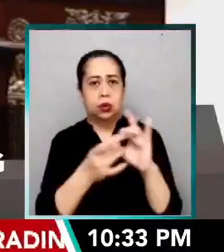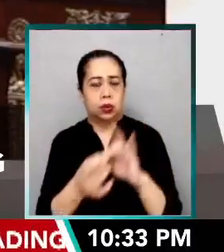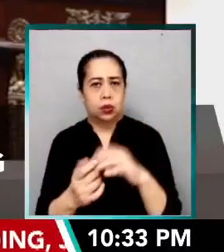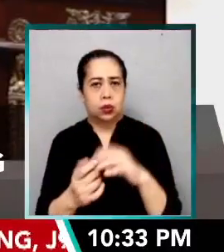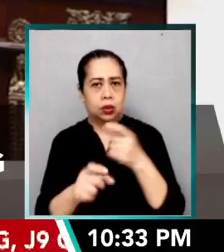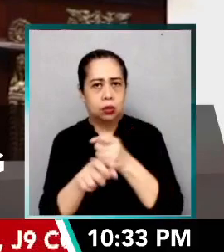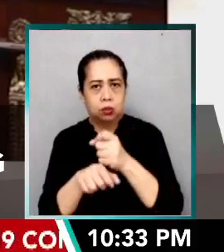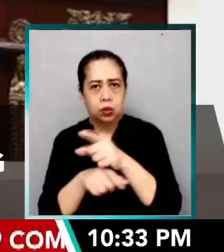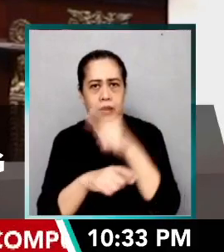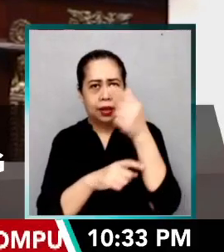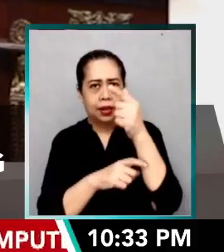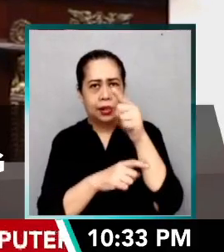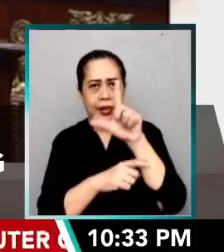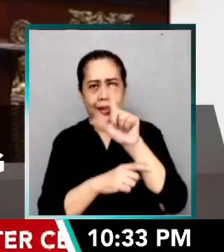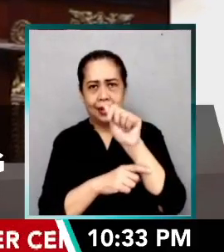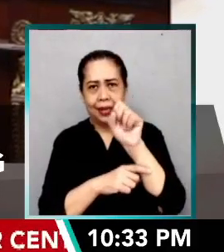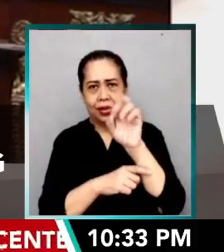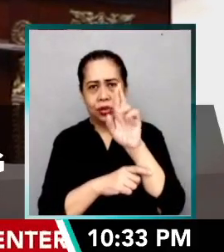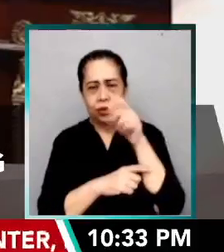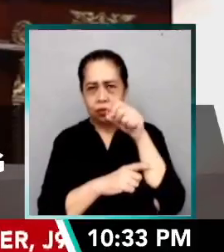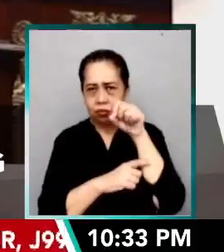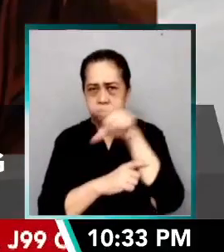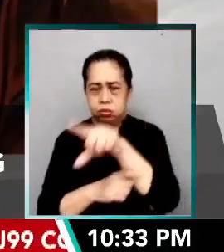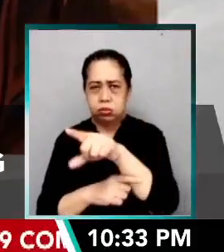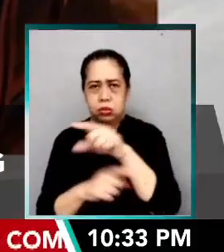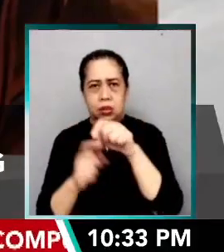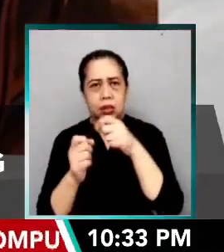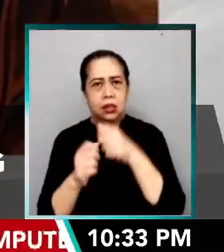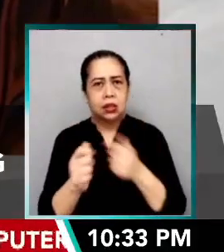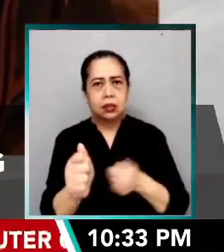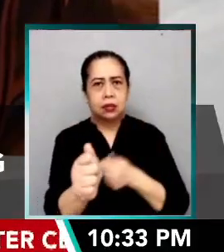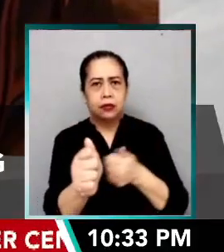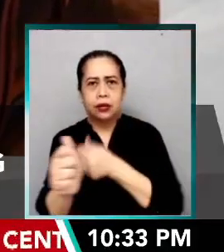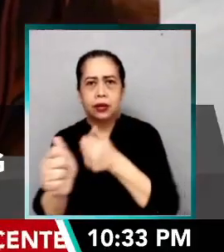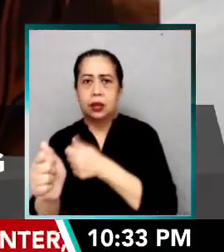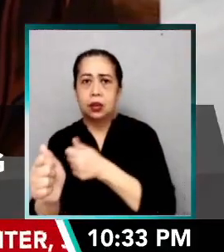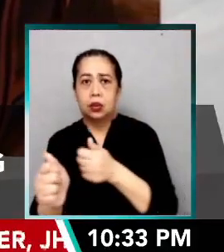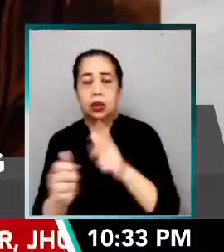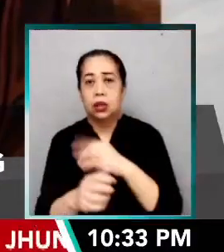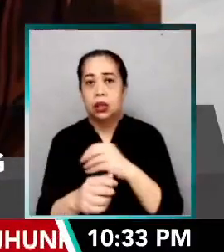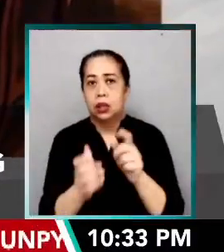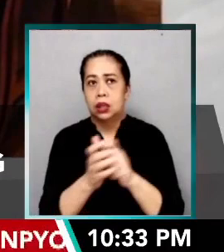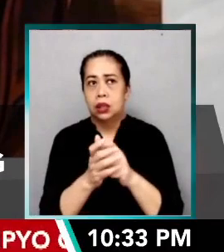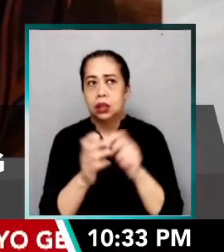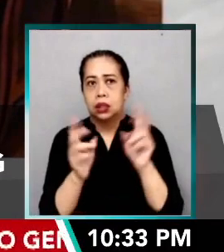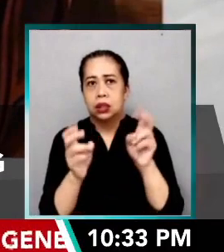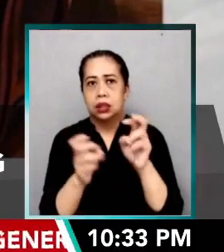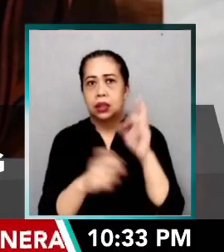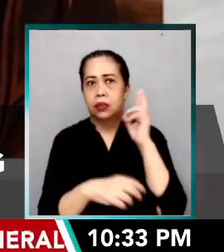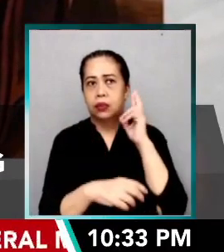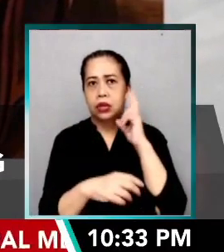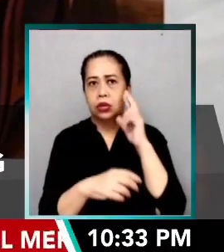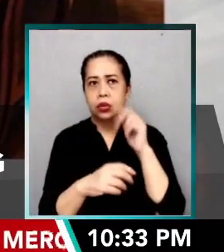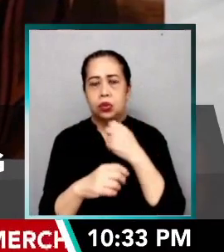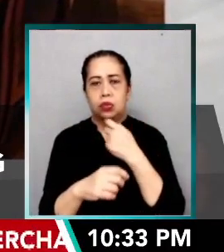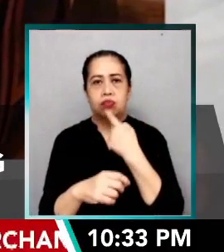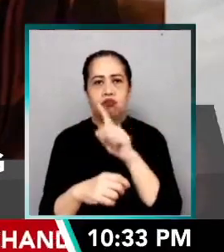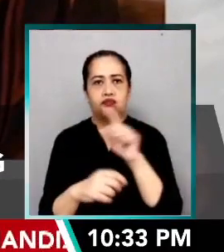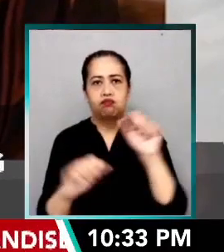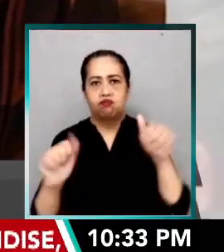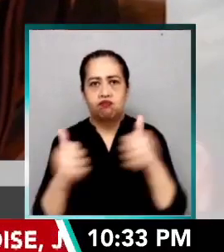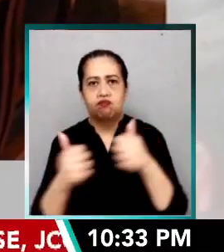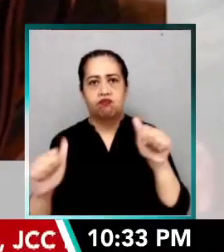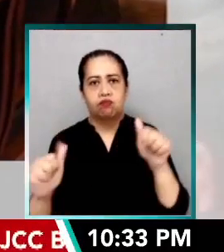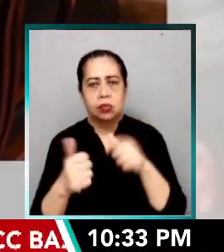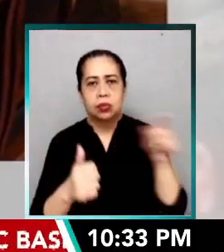green laser, pati sa ginawang shadowing maneuvers at illegal na radio challenges ng China Coast Guard. Sabi